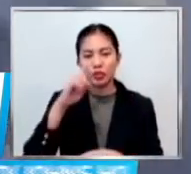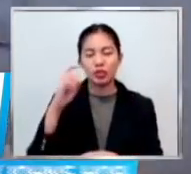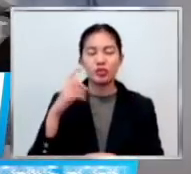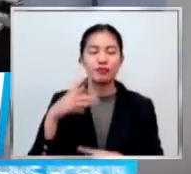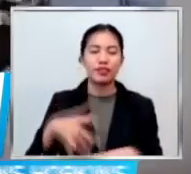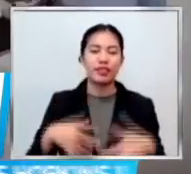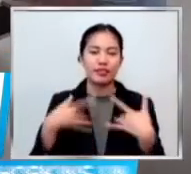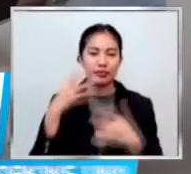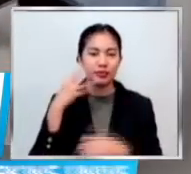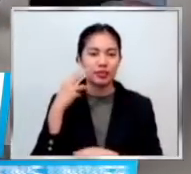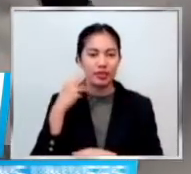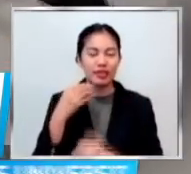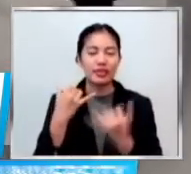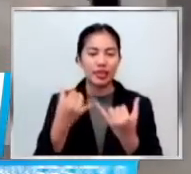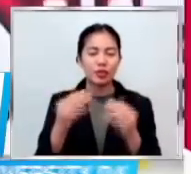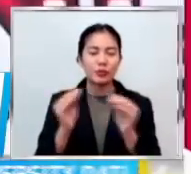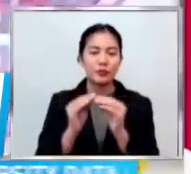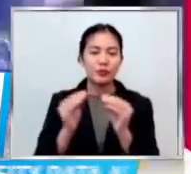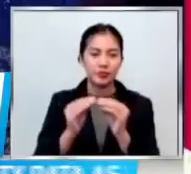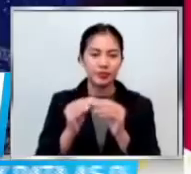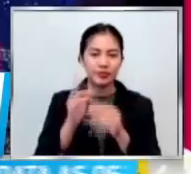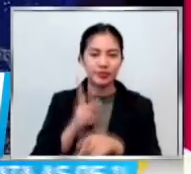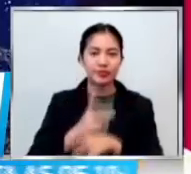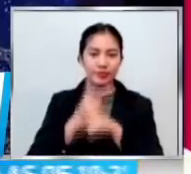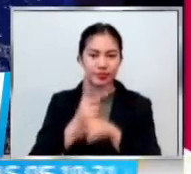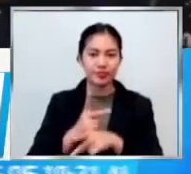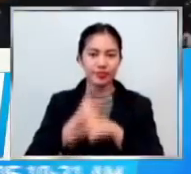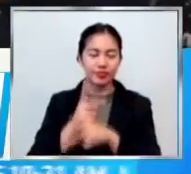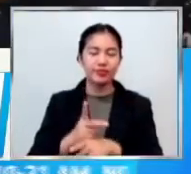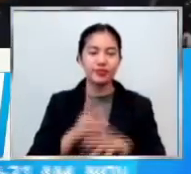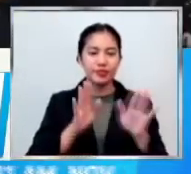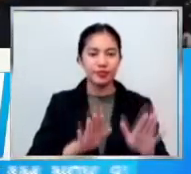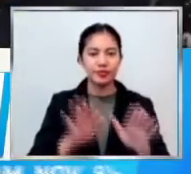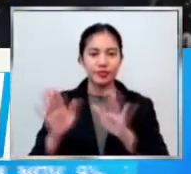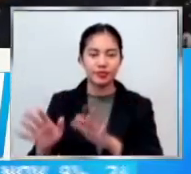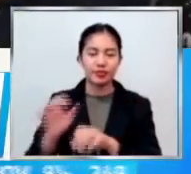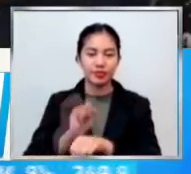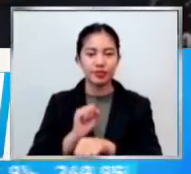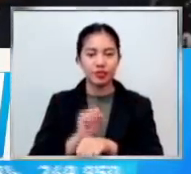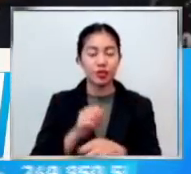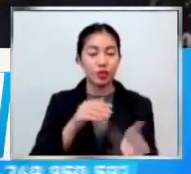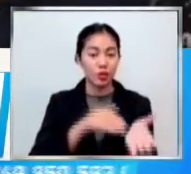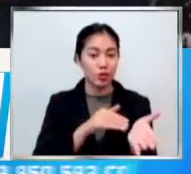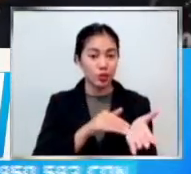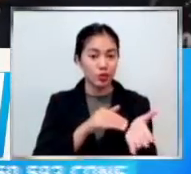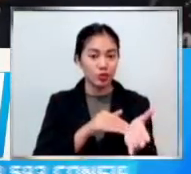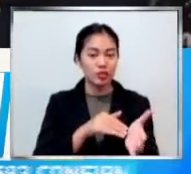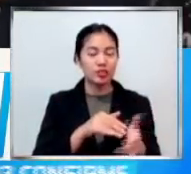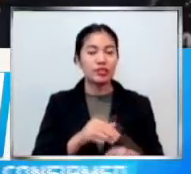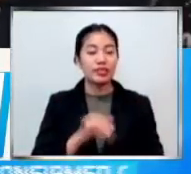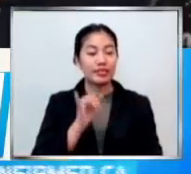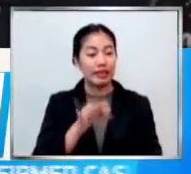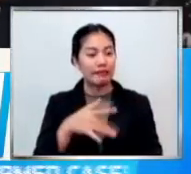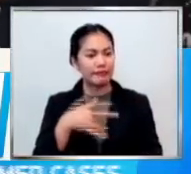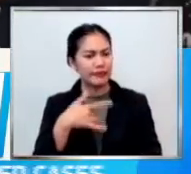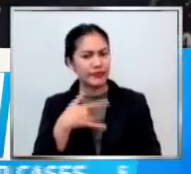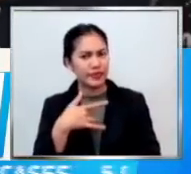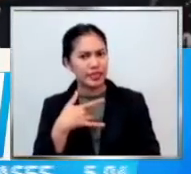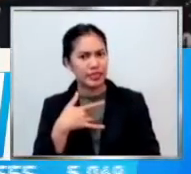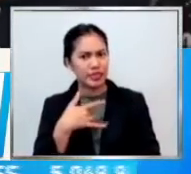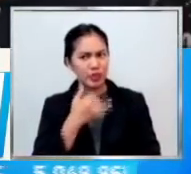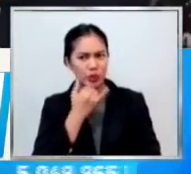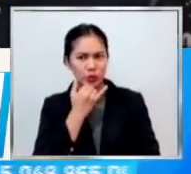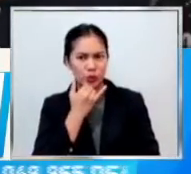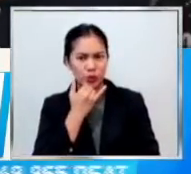mas maging maingat at maghinay-hinay sa trabaho. Advice sa akin ng doktor, once na may naramdaman ka ng something's wrong, not